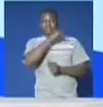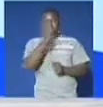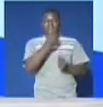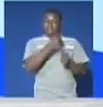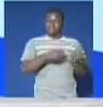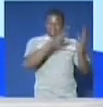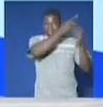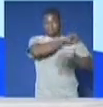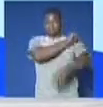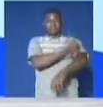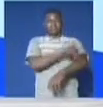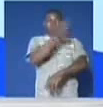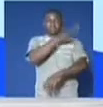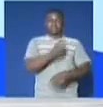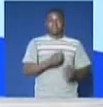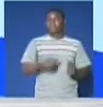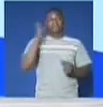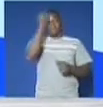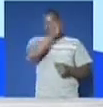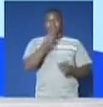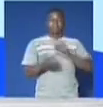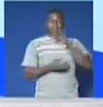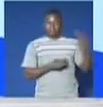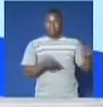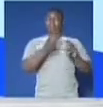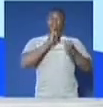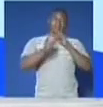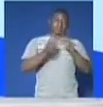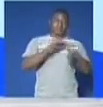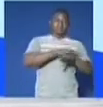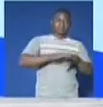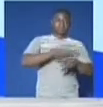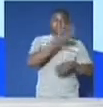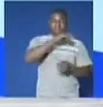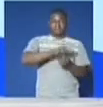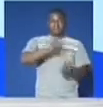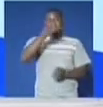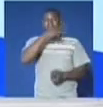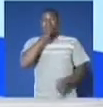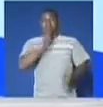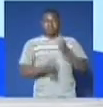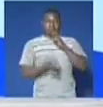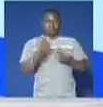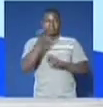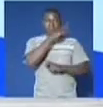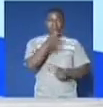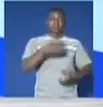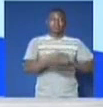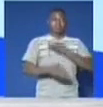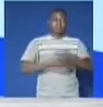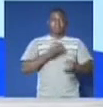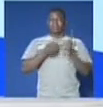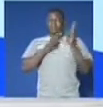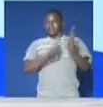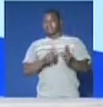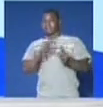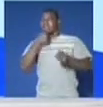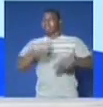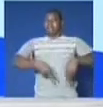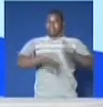à Ouagadougou sur les grandes lignes du traité sur le commerce des armes. C'est une rencontre qui permet d'examiner